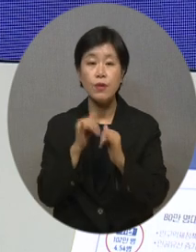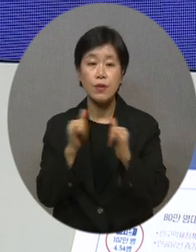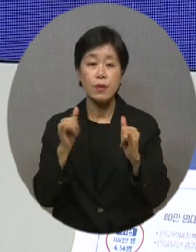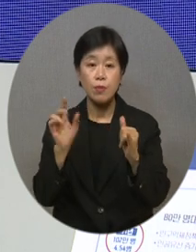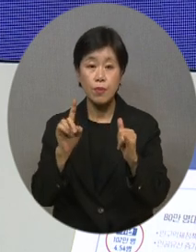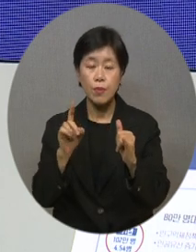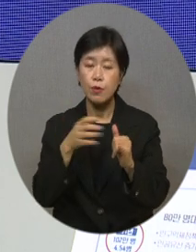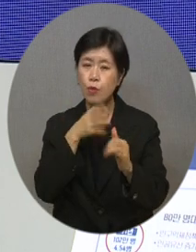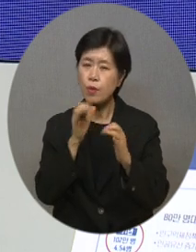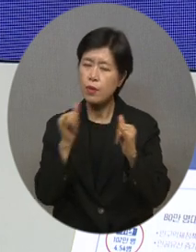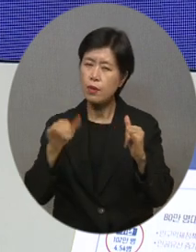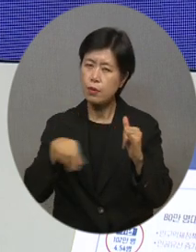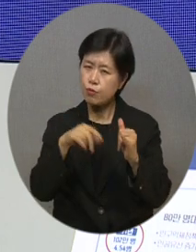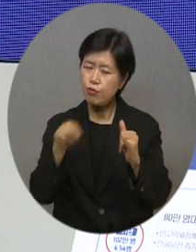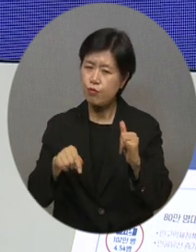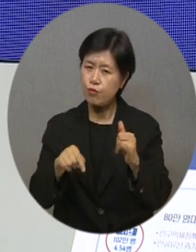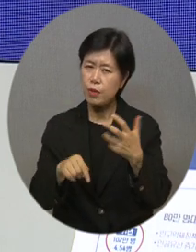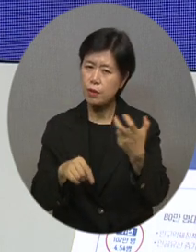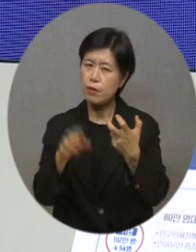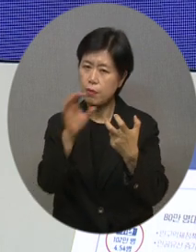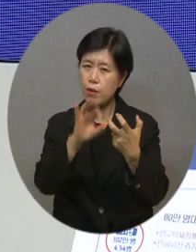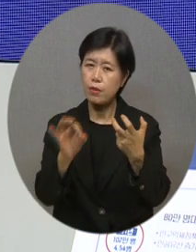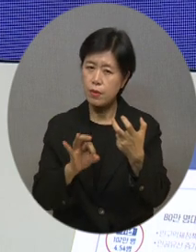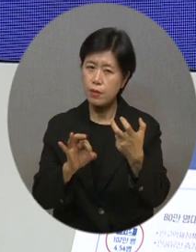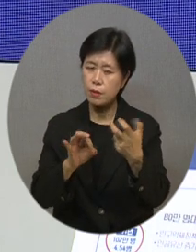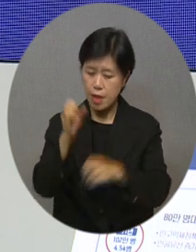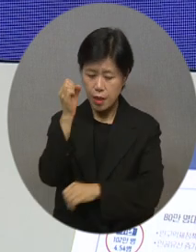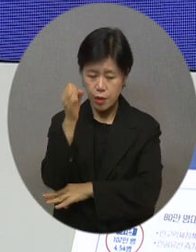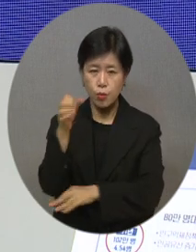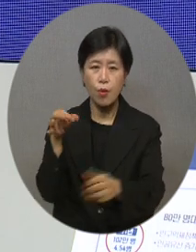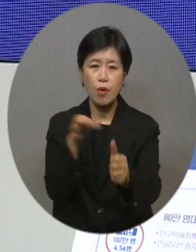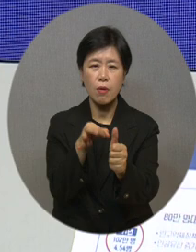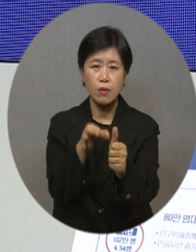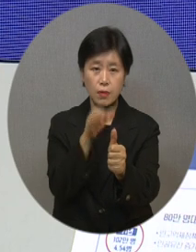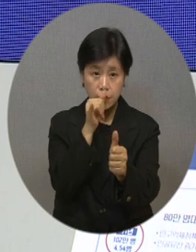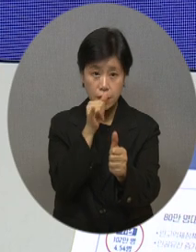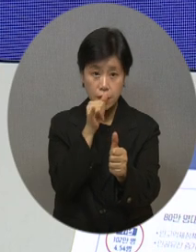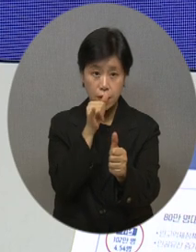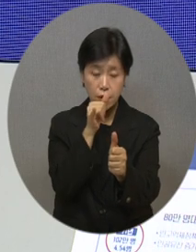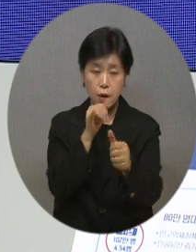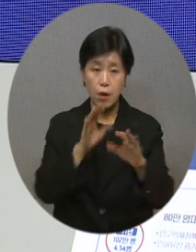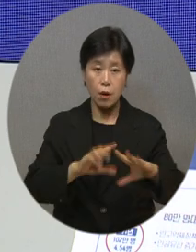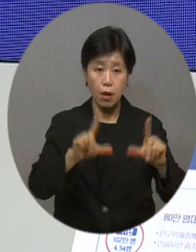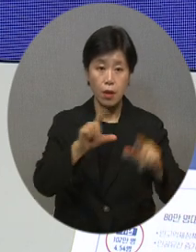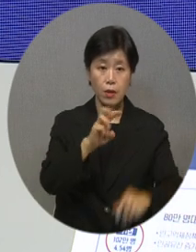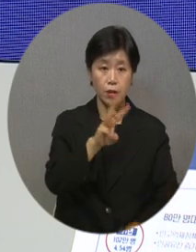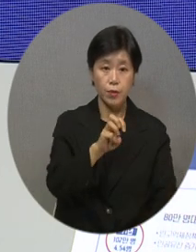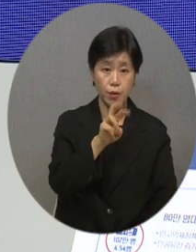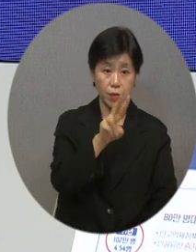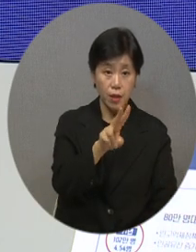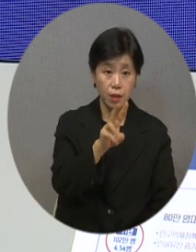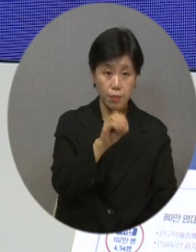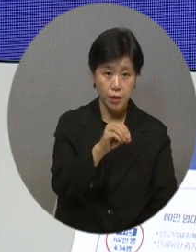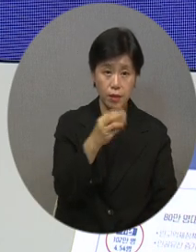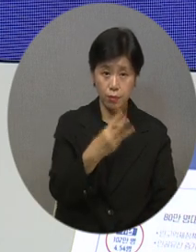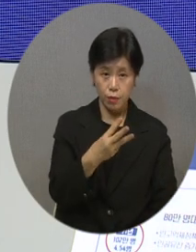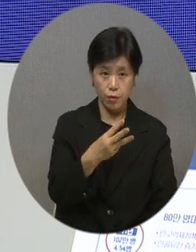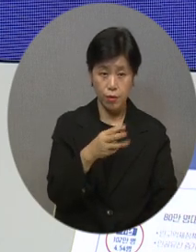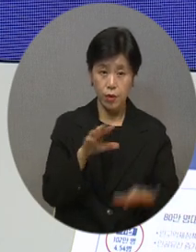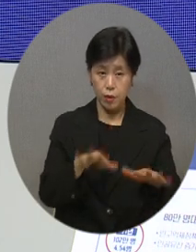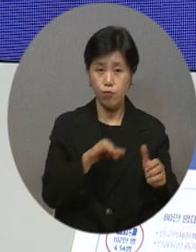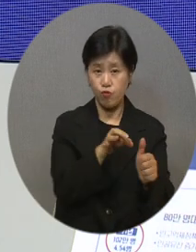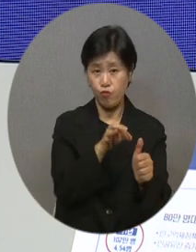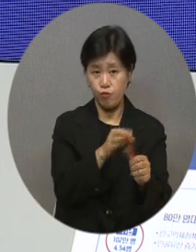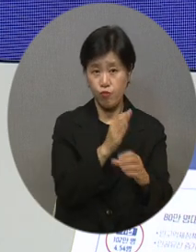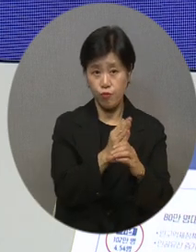70% 정도를 저희가 이렇게 보장하고 있는데 금년에 32만 3천 원을 이렇게 지급해 드립니다.